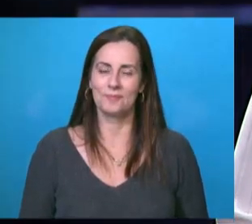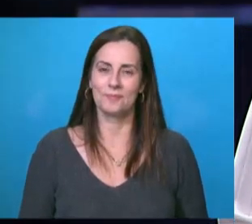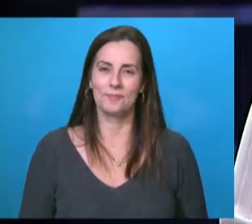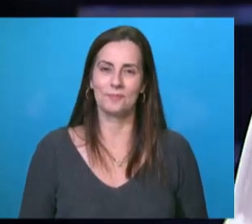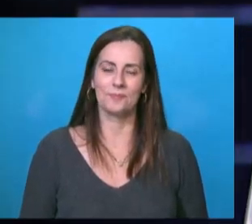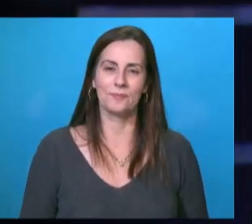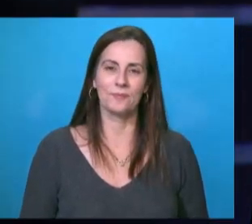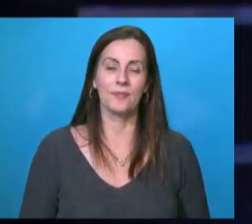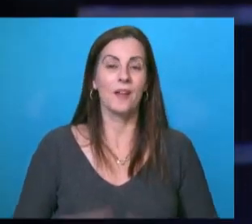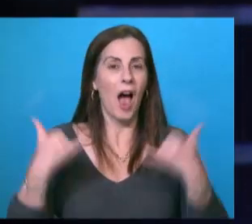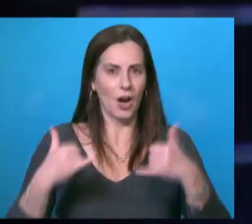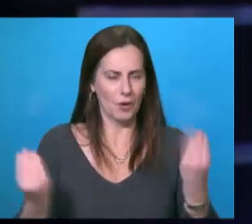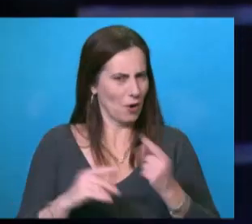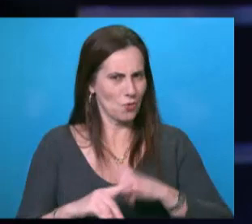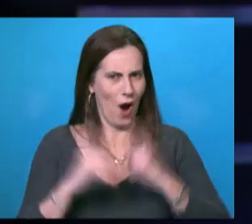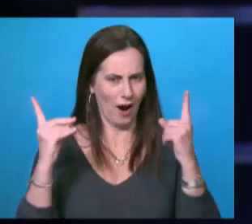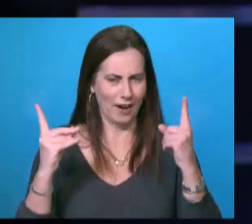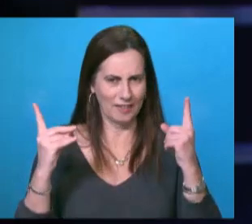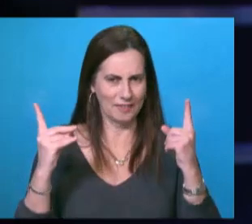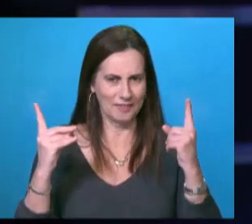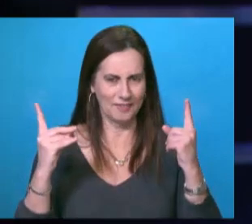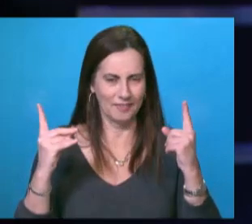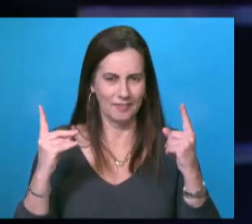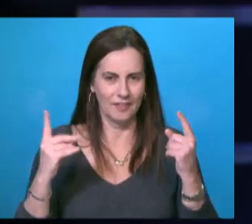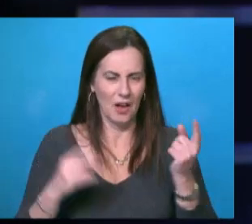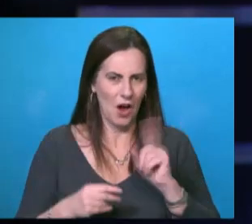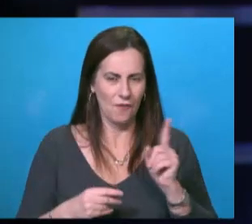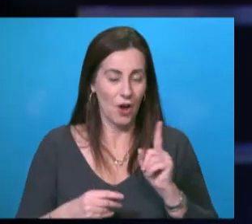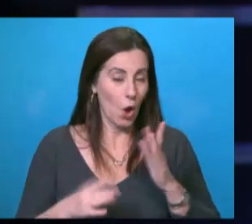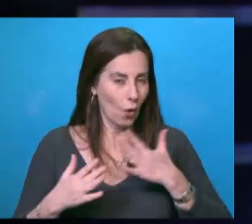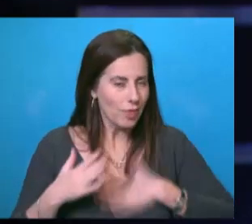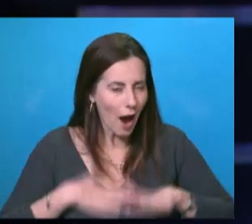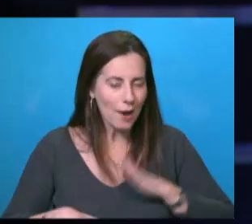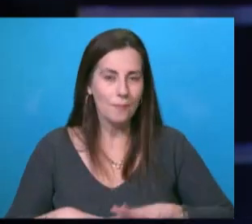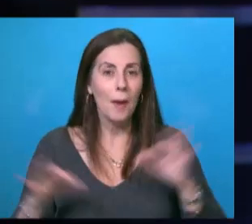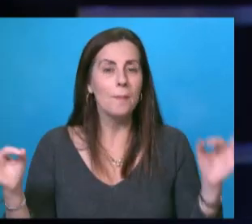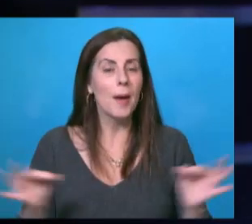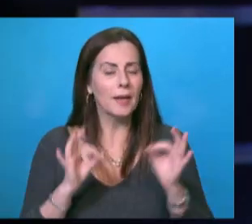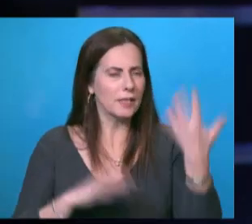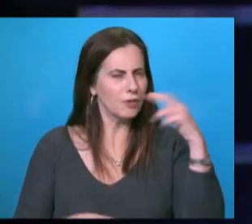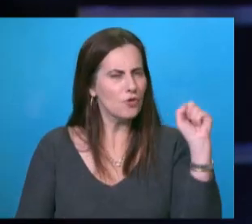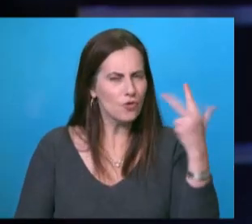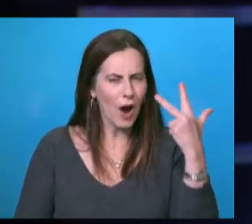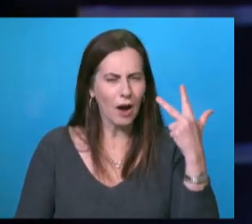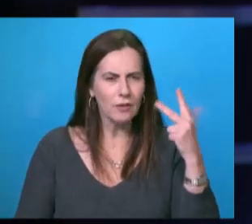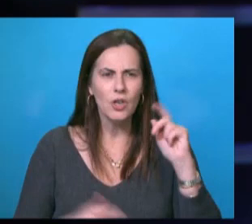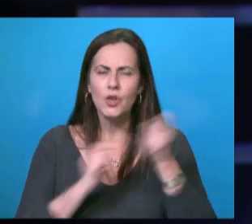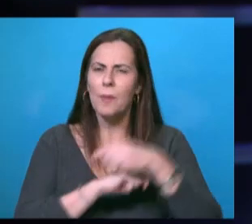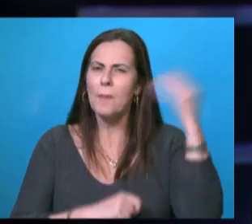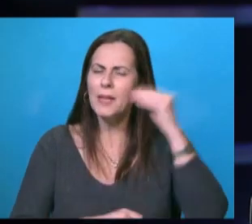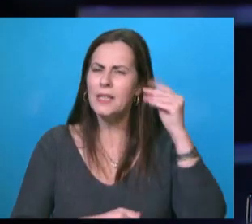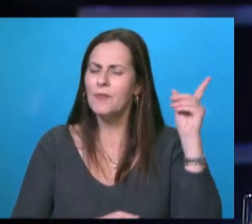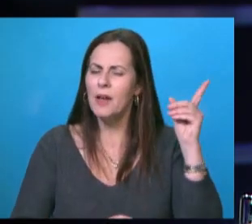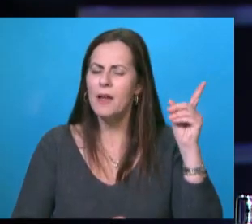עכשיו למשהו אחר ו... לא מאוד נוח. בטקס חגיגי לפני 3 שבועות שינה בית הספר היסודי